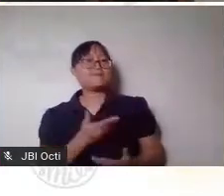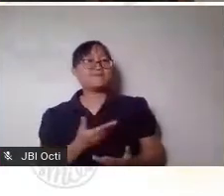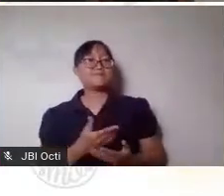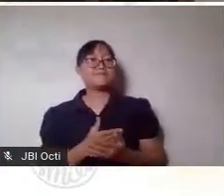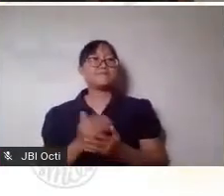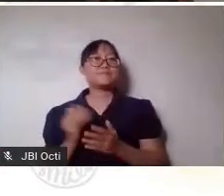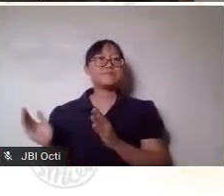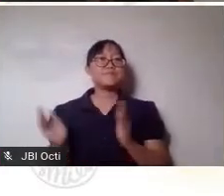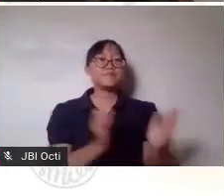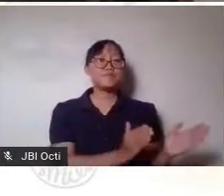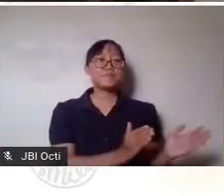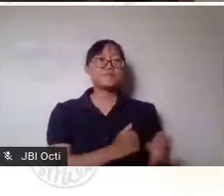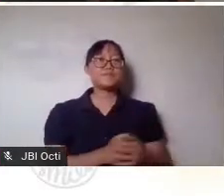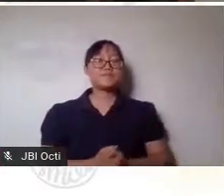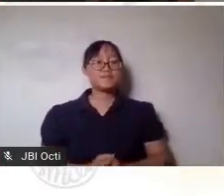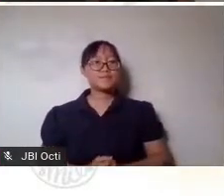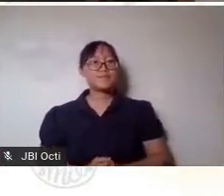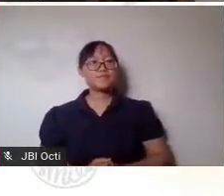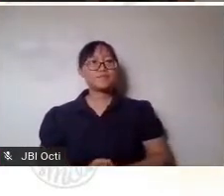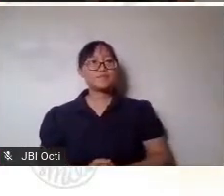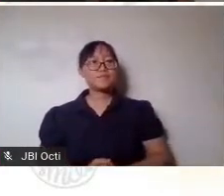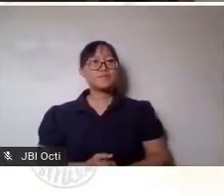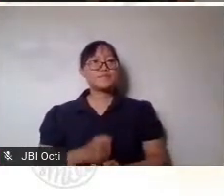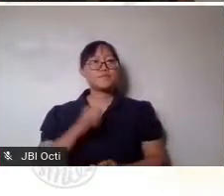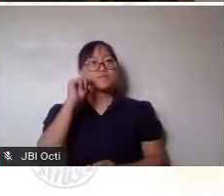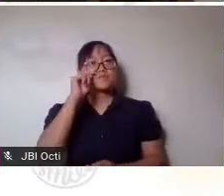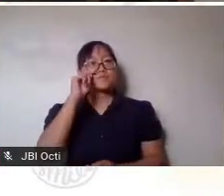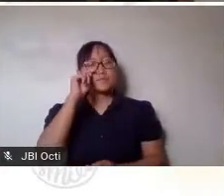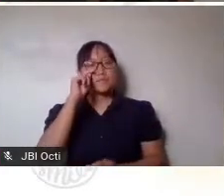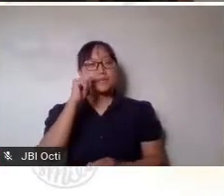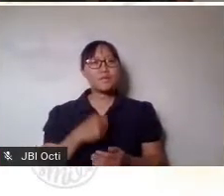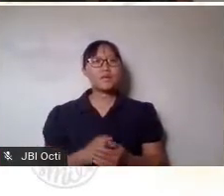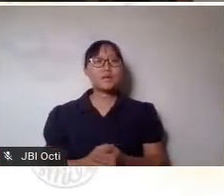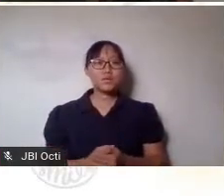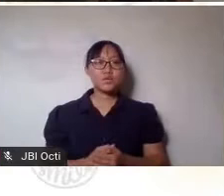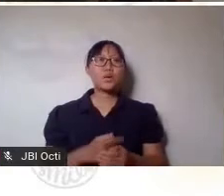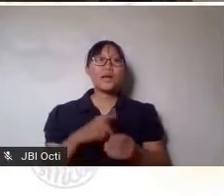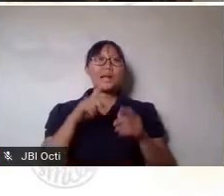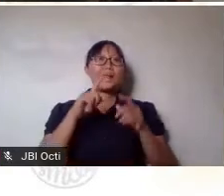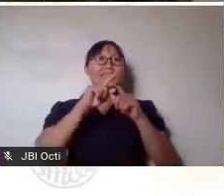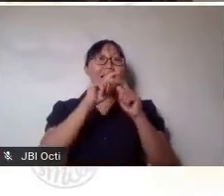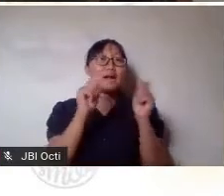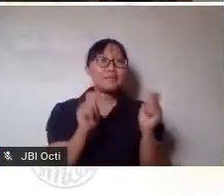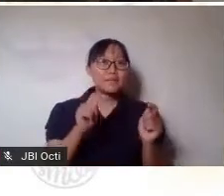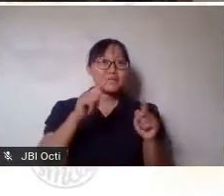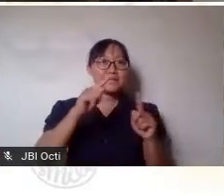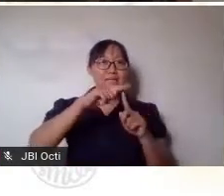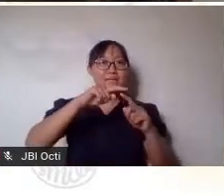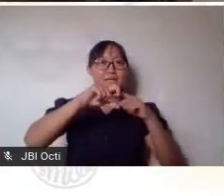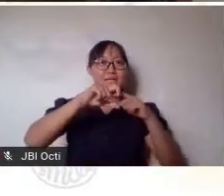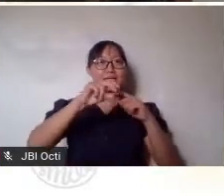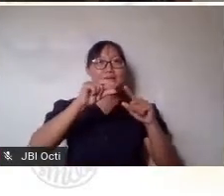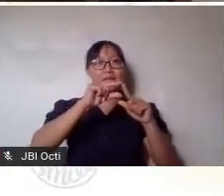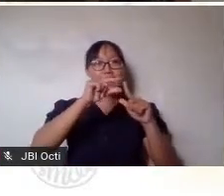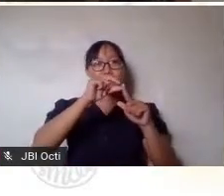Ya, ini proses terapi ya. Jadi terapi yang berbasis bukti untuk kasus autisme yang bawah itu kita lihat behavior terapi.